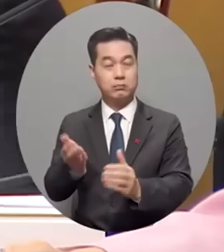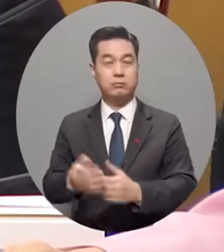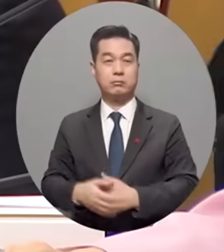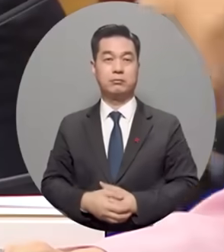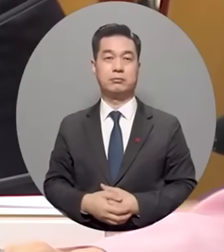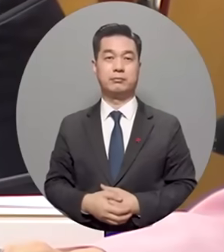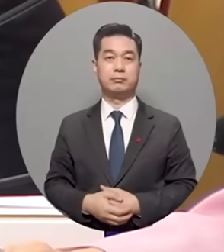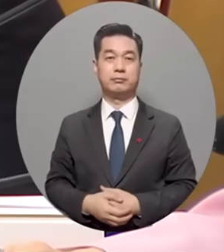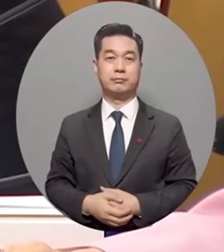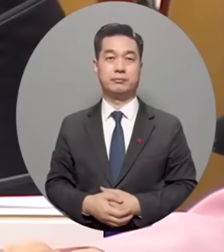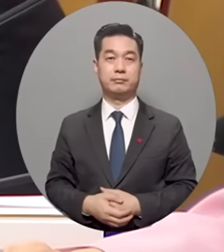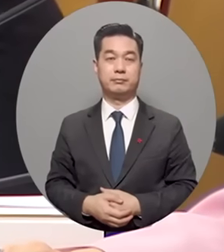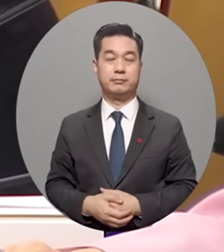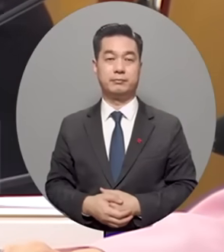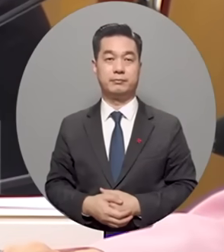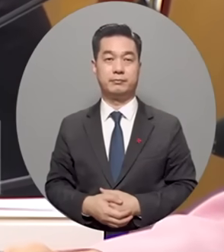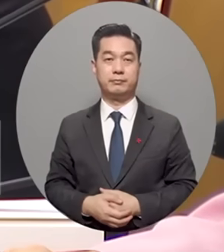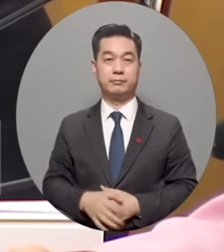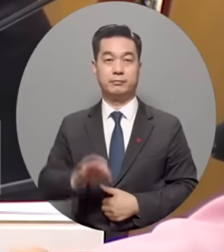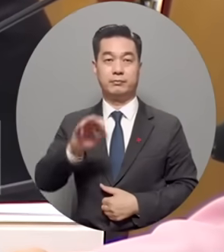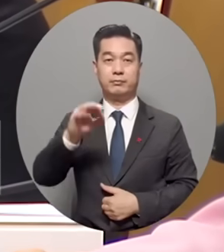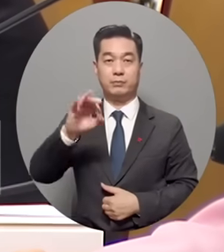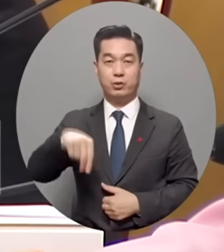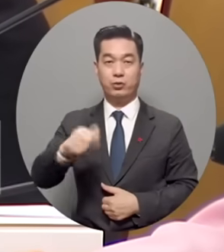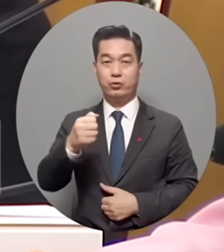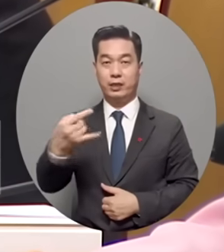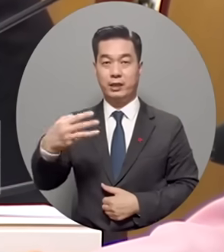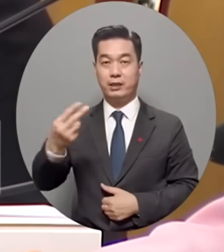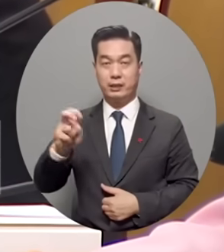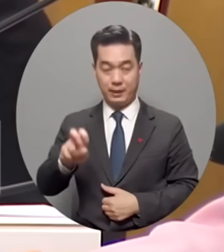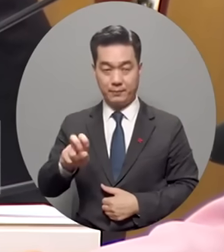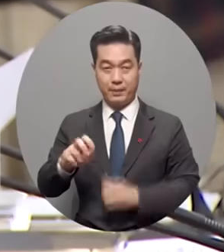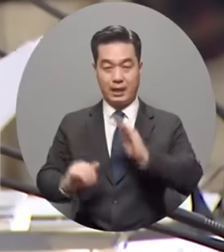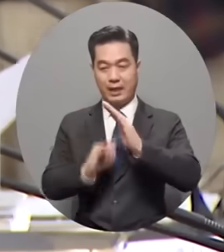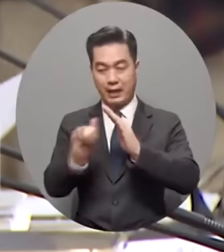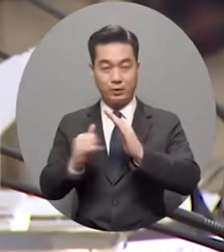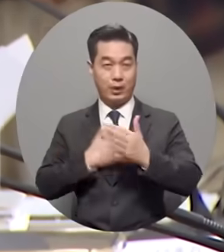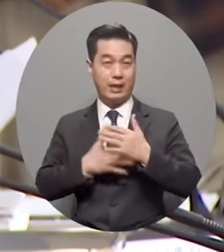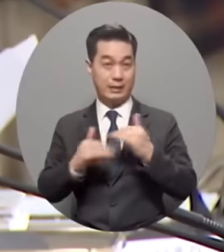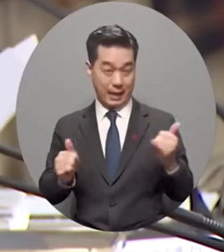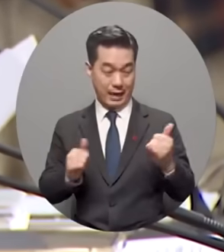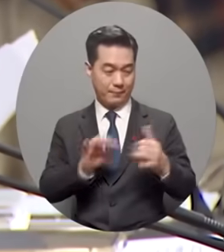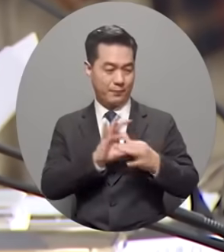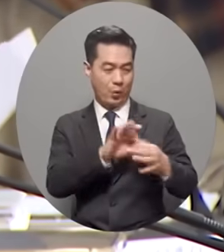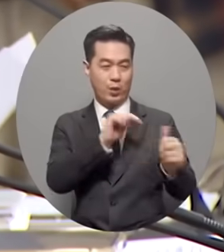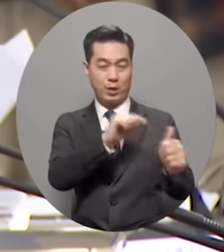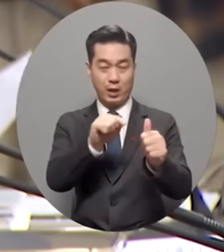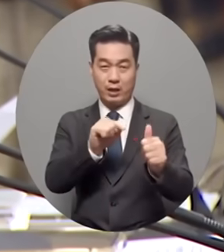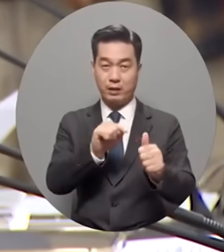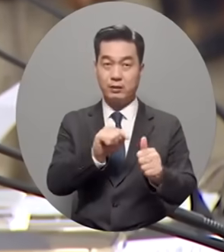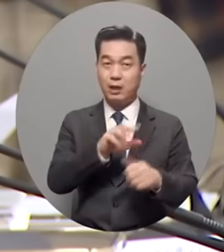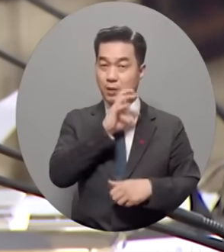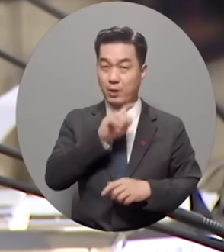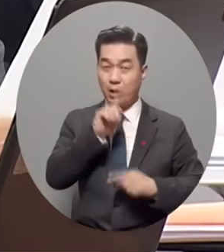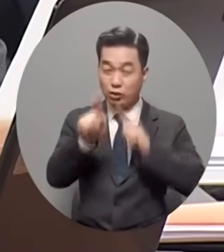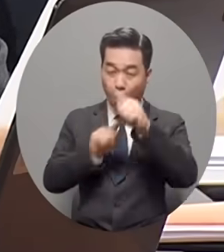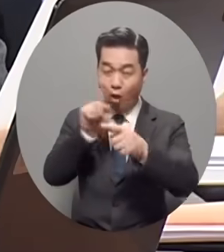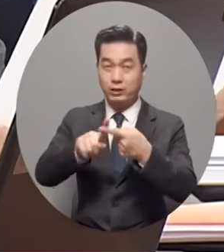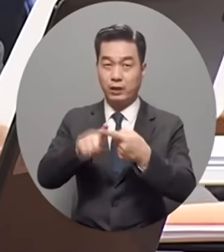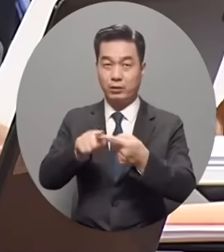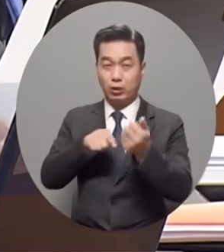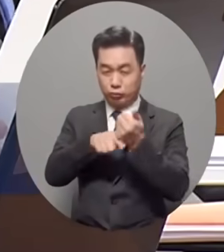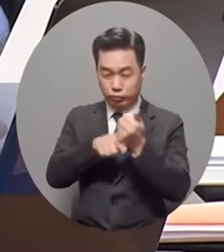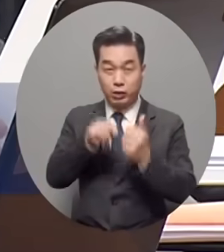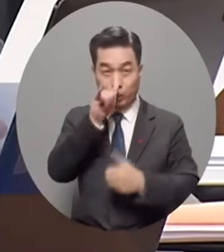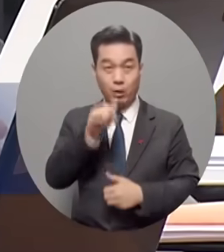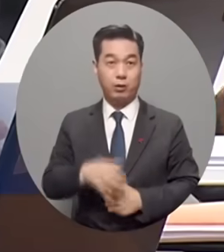겁니다. 유일인 방송통신심의위원장이 가족과 지인을 동원해 민원을 넣은 의혹에 대한 추궁도 이어졌습니다.